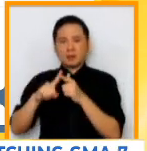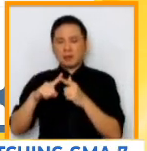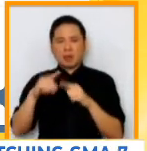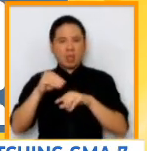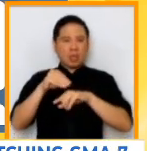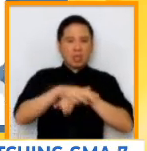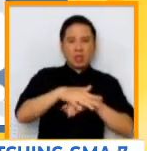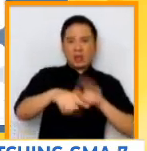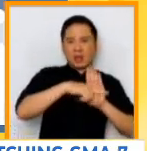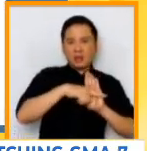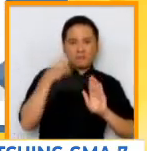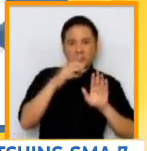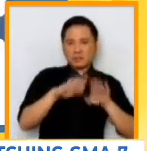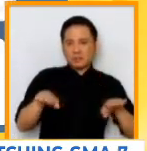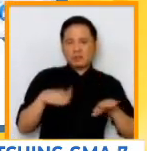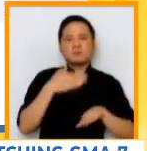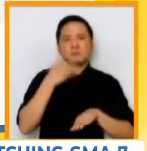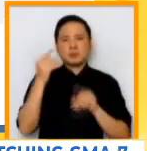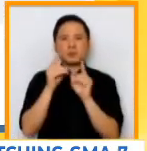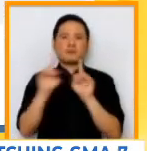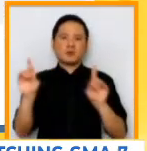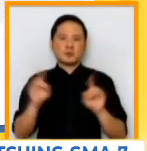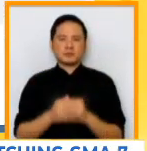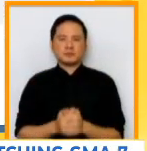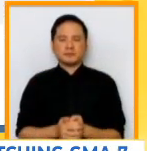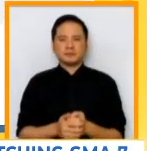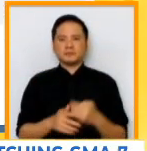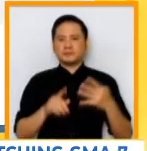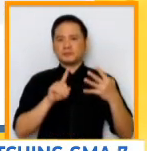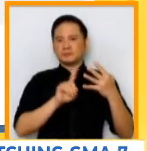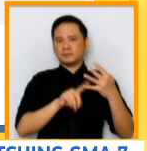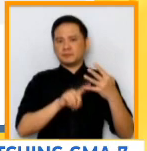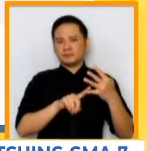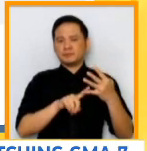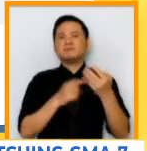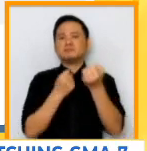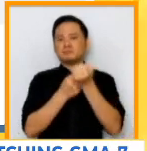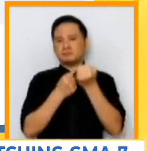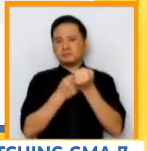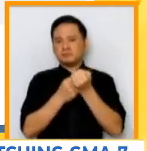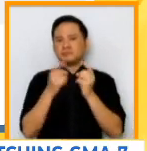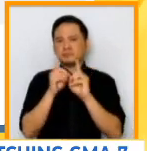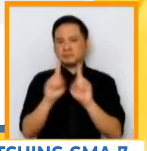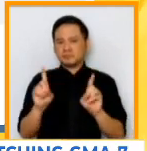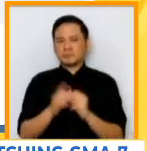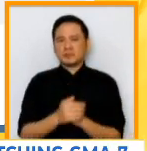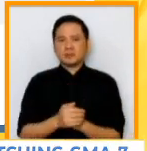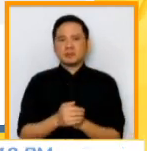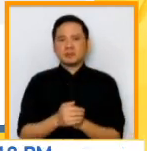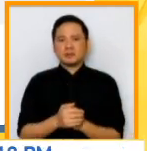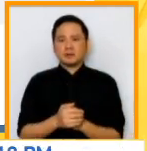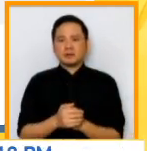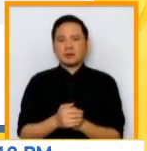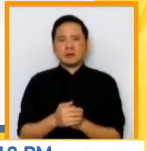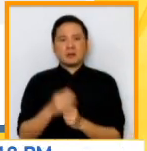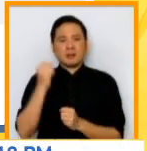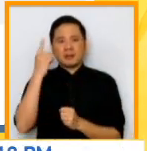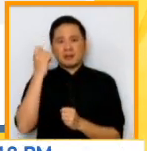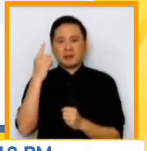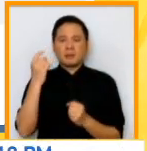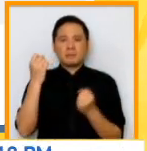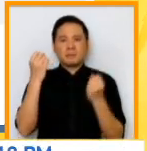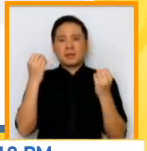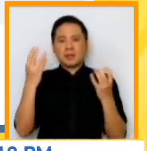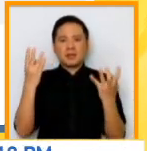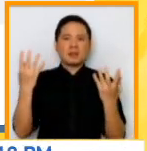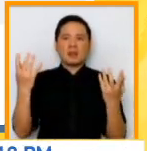lang. Tutol naman sa divorce si Allison Van, sagrado raw ang kasal at baka dumami ang mga broken family. Dagdag pa niya, wala